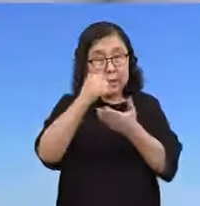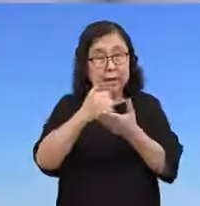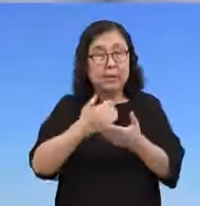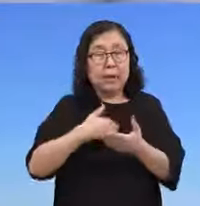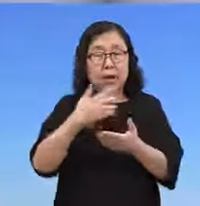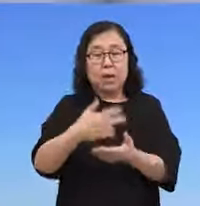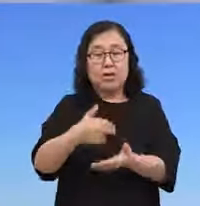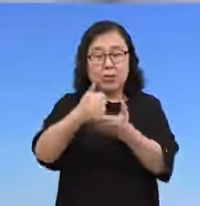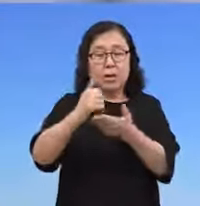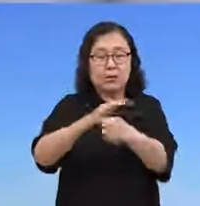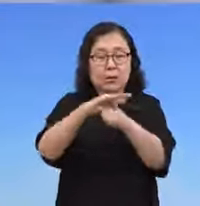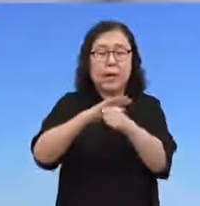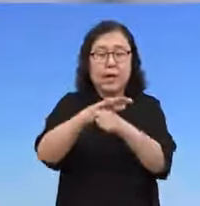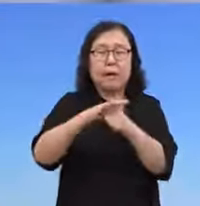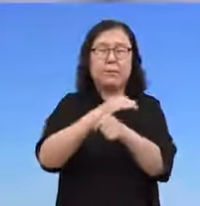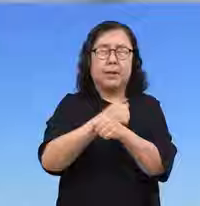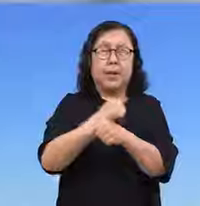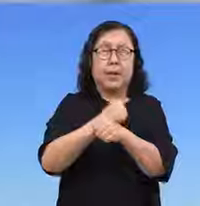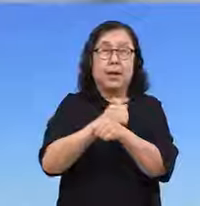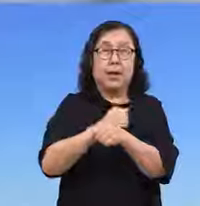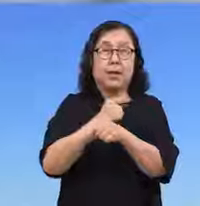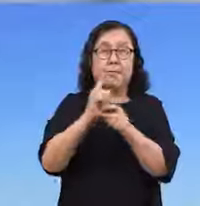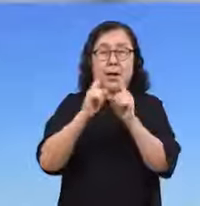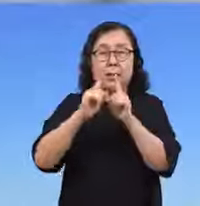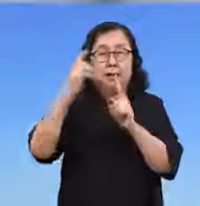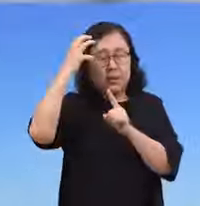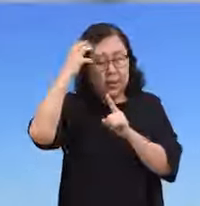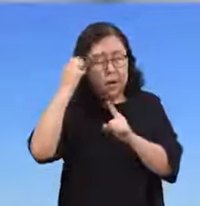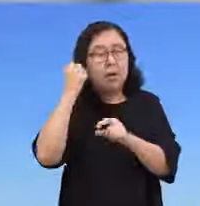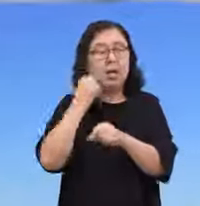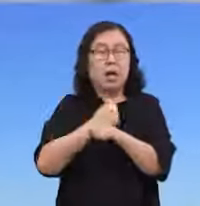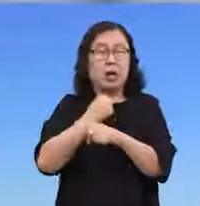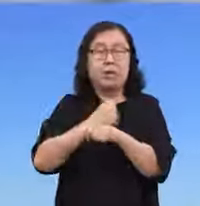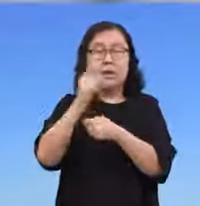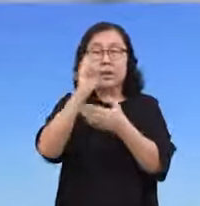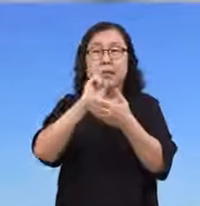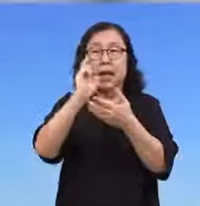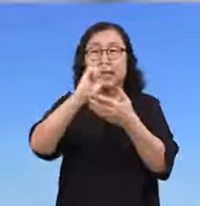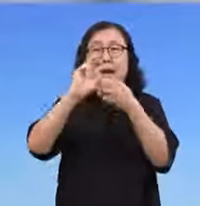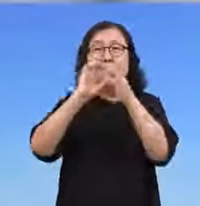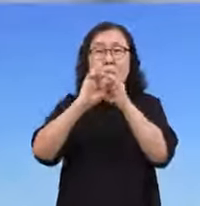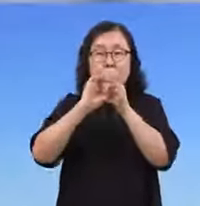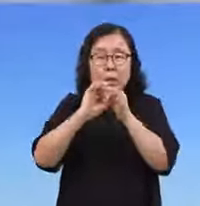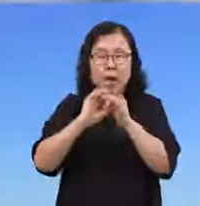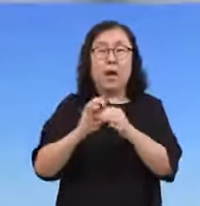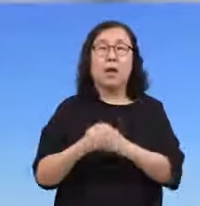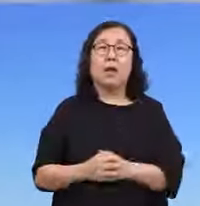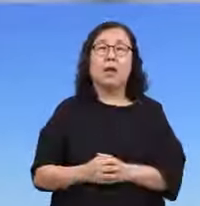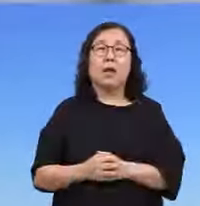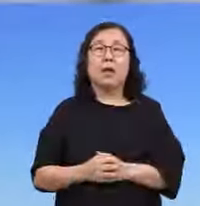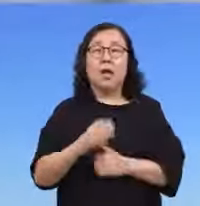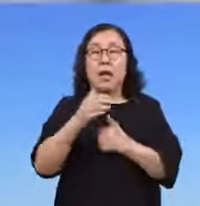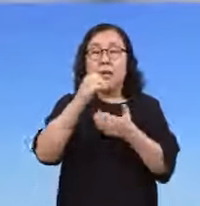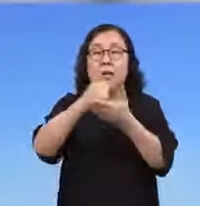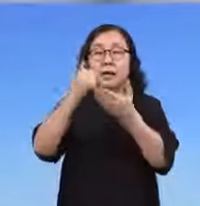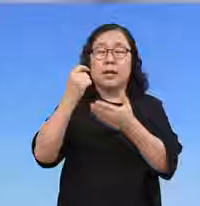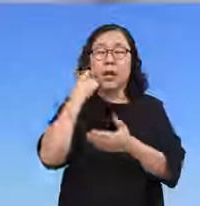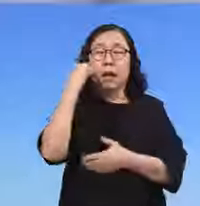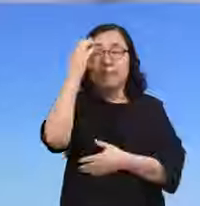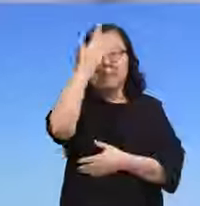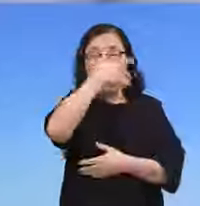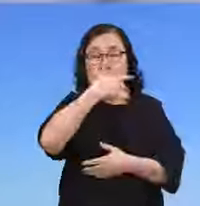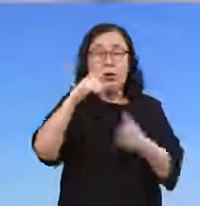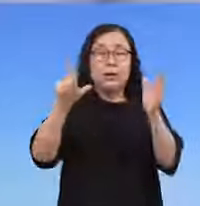여호와여, 내가 주님을 사랑합니다. 오늘 말씀을 기억하시면서 이 찬양을 통해 정말 하나님께